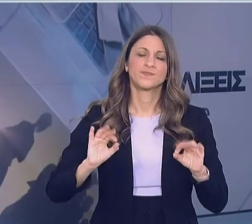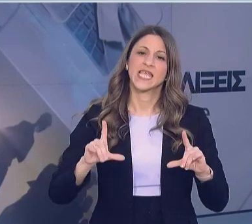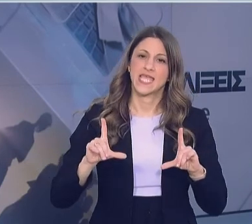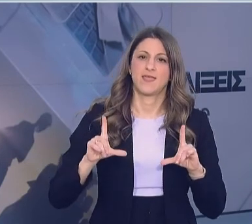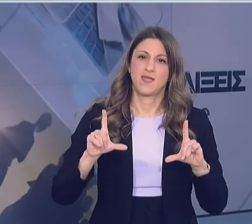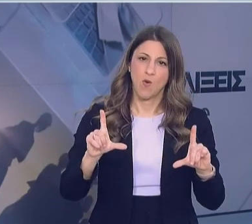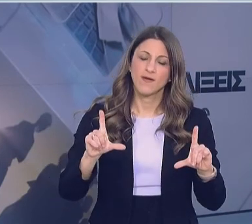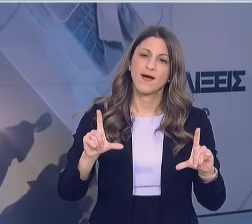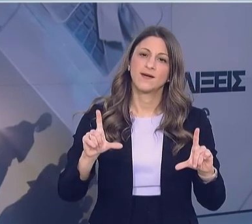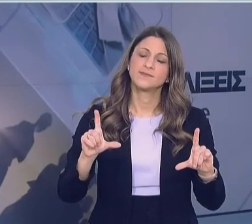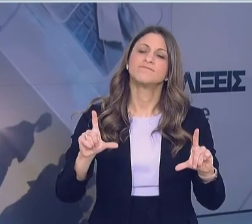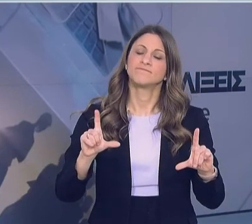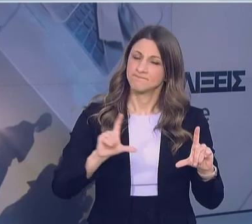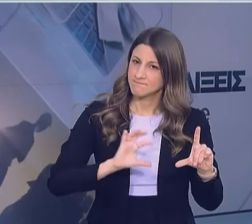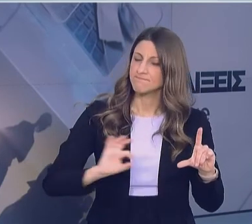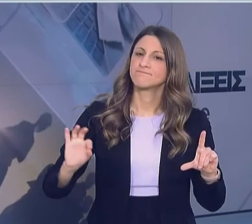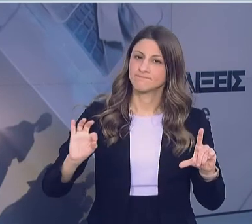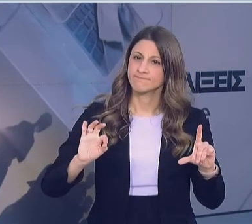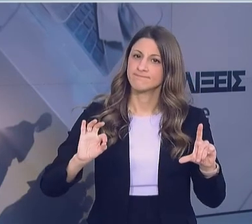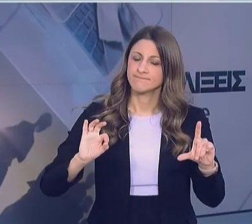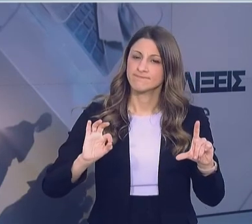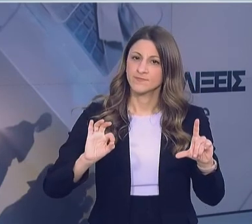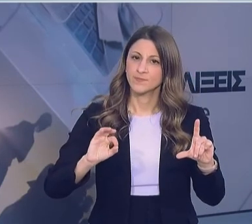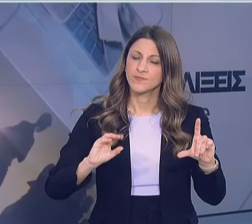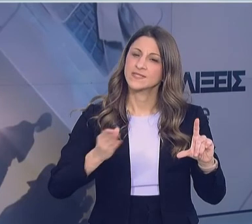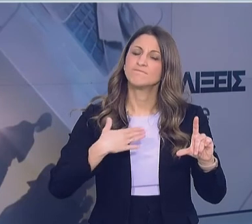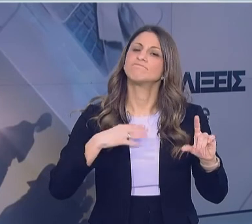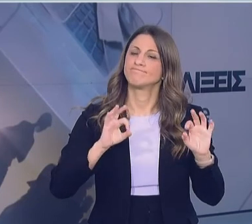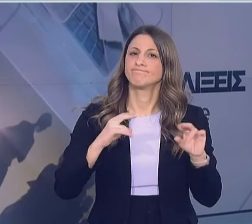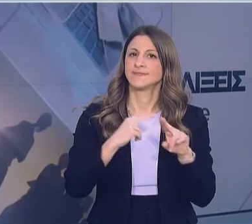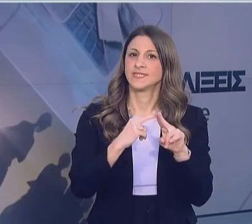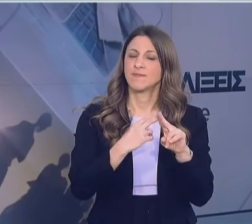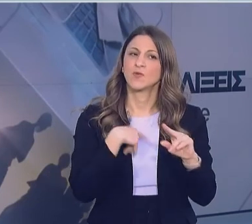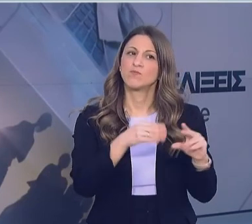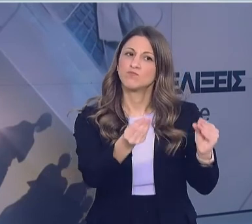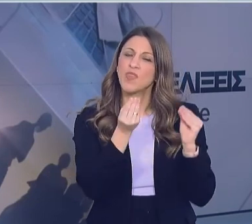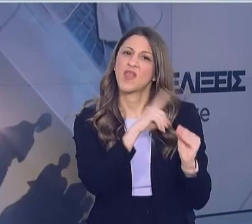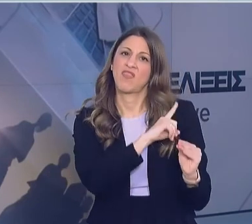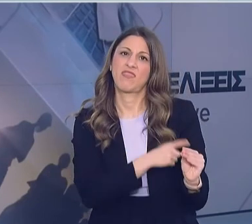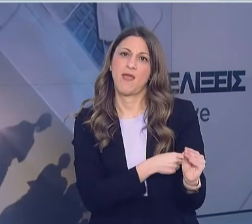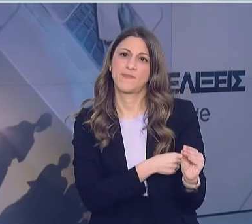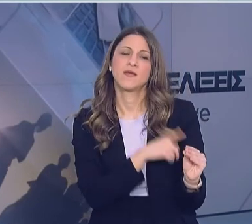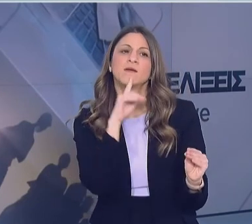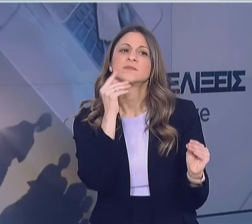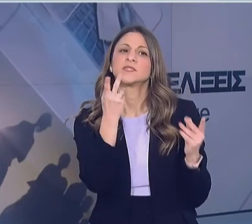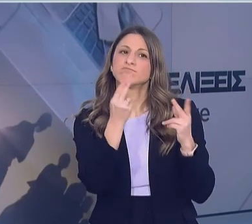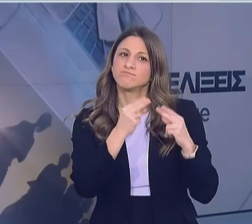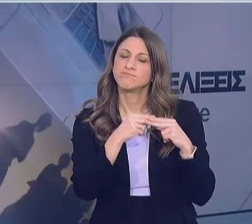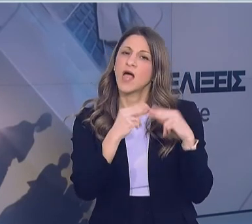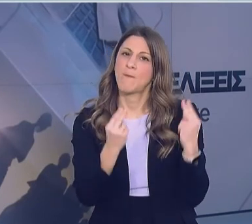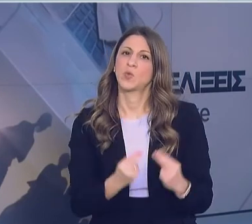εικόνα παραμένει σε μένα σαν μια σημαντική επιβεβαίωση ότι αυτό που κάνουμε δουλεύει. Και δεν το κάνω